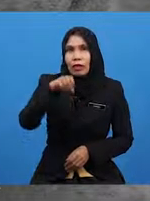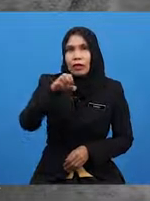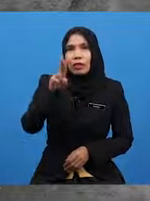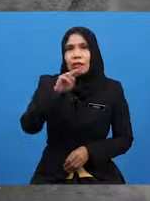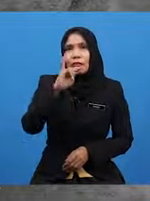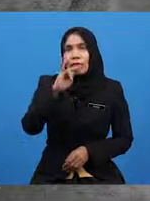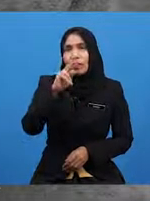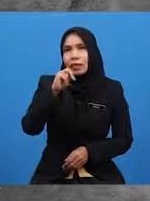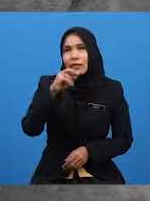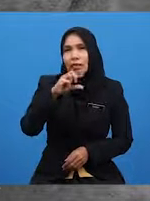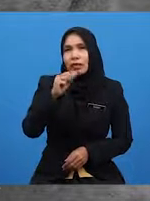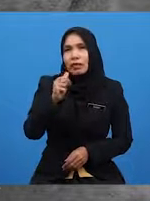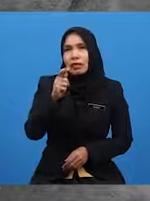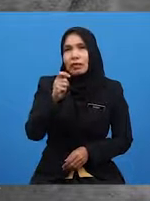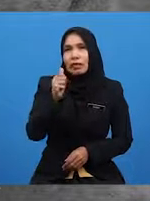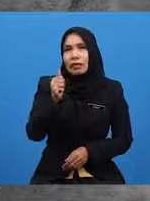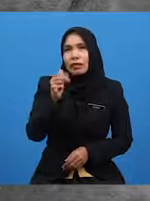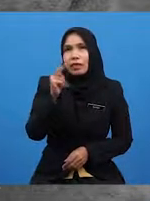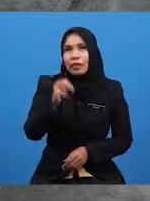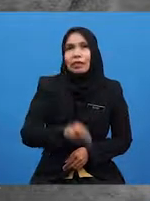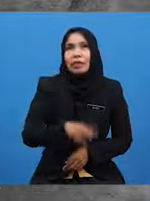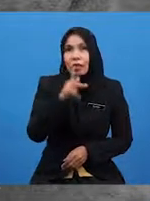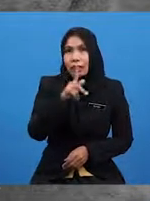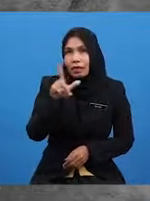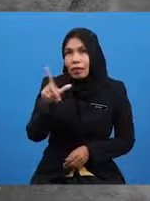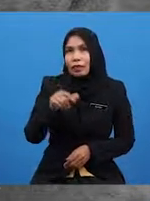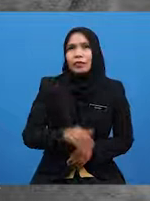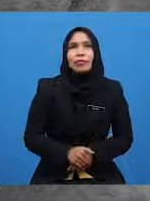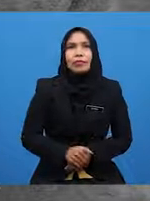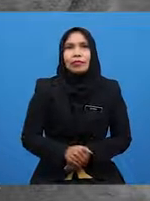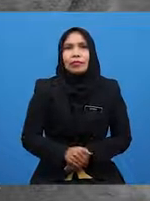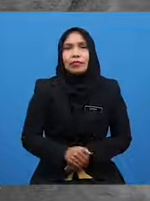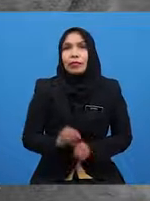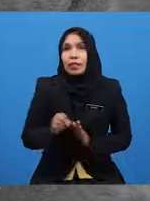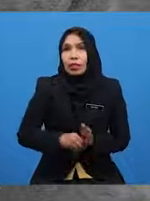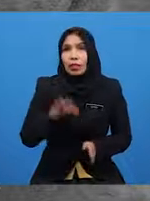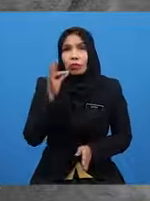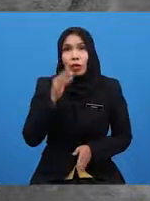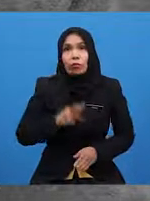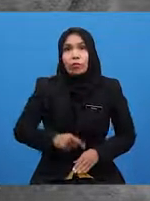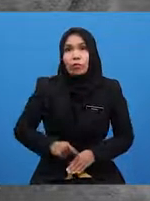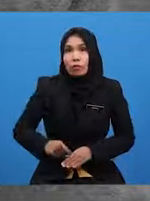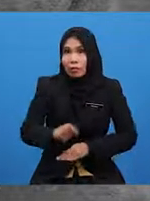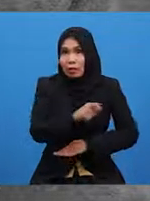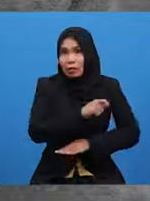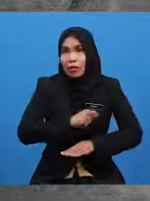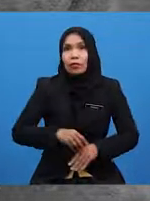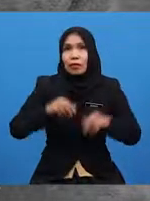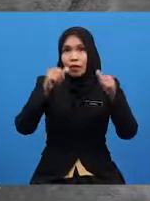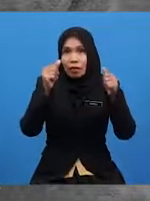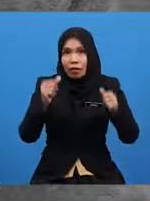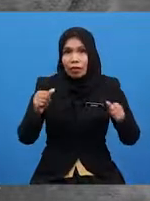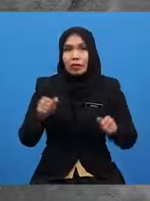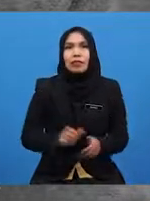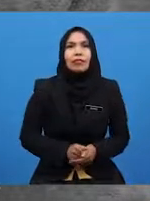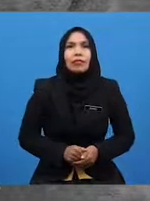arca di sini merupakan hasil kreativiti arcawan dari Indonesia, Filipina,